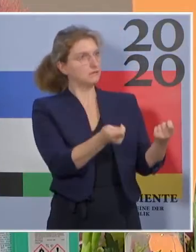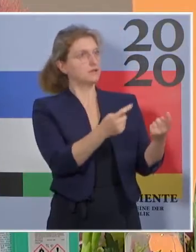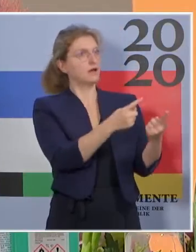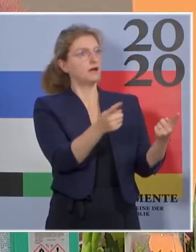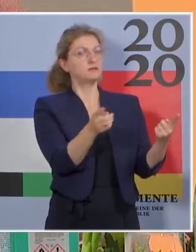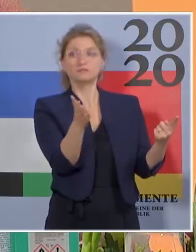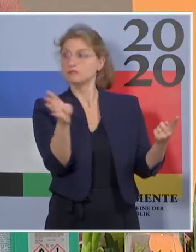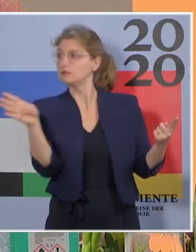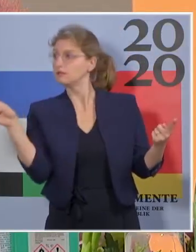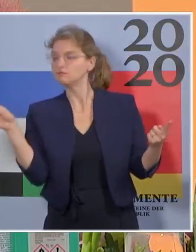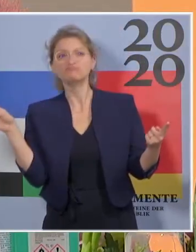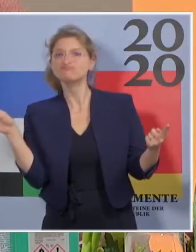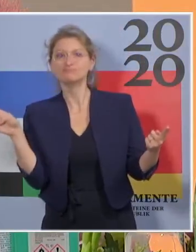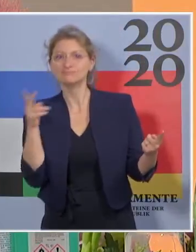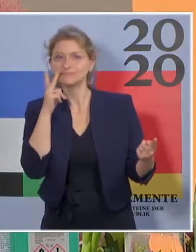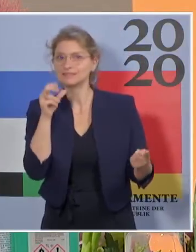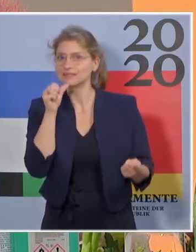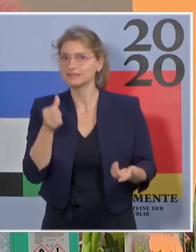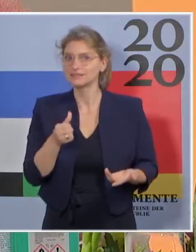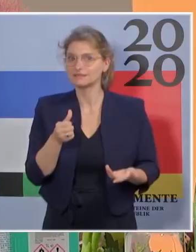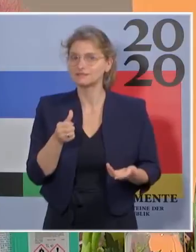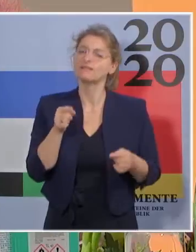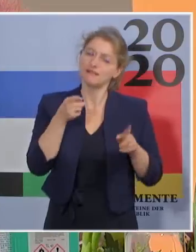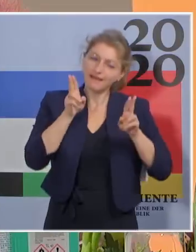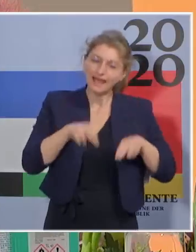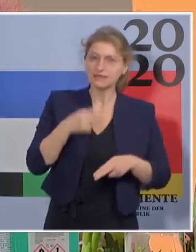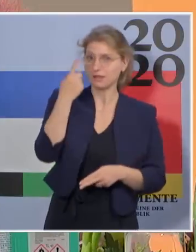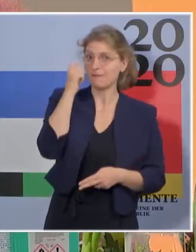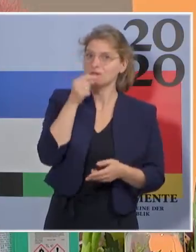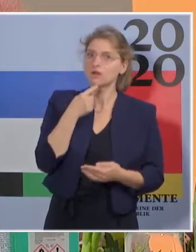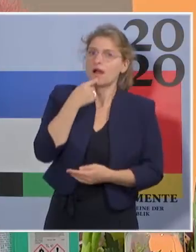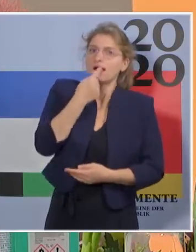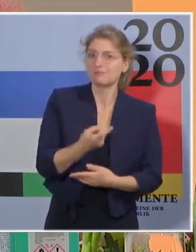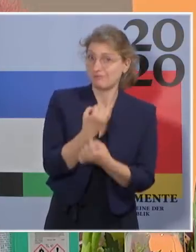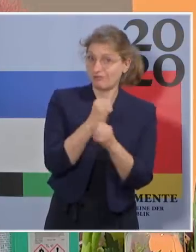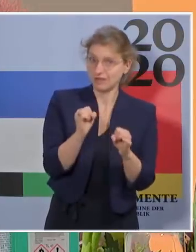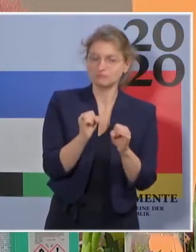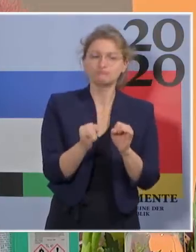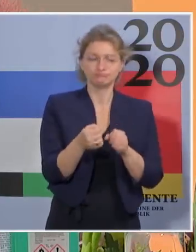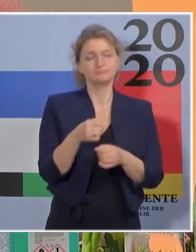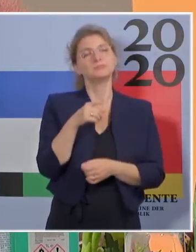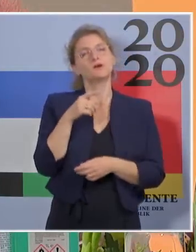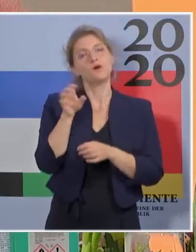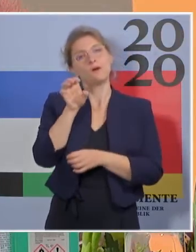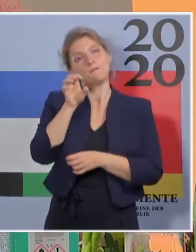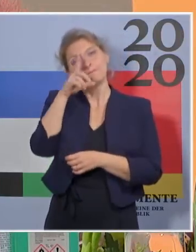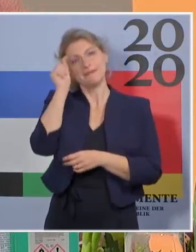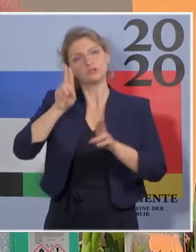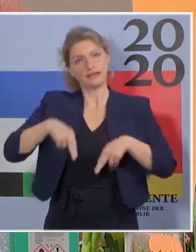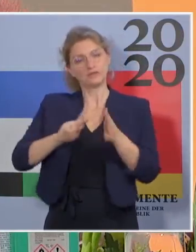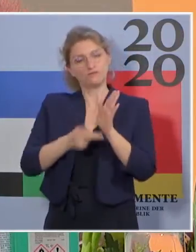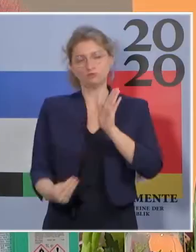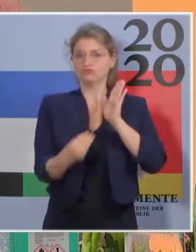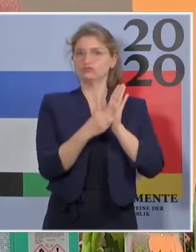Das Recht auf Meinungsäußerungsfreiheit steht in der Europäischen Menschenrechtskonvention, die in Österreich im Verfassungsrang